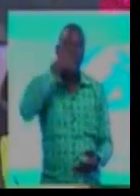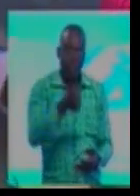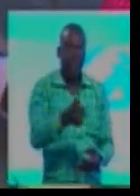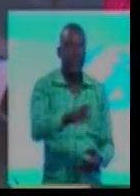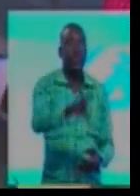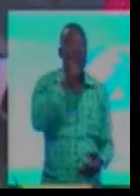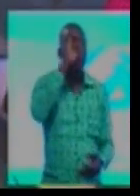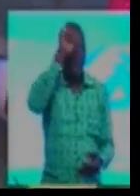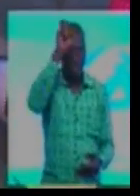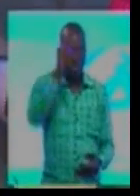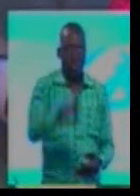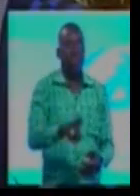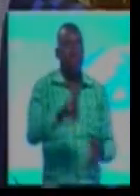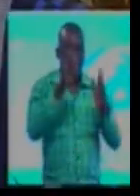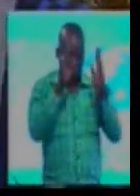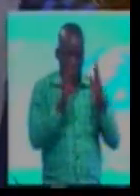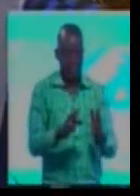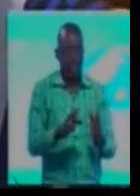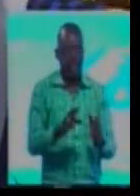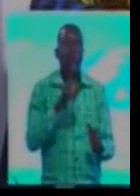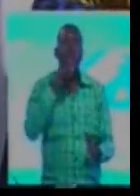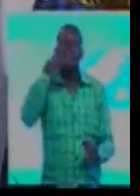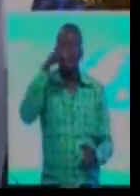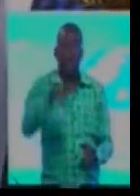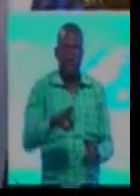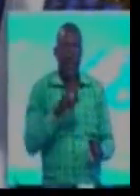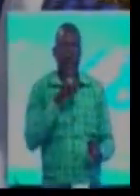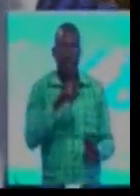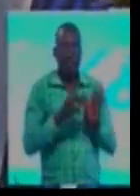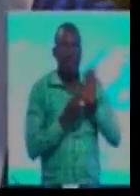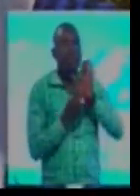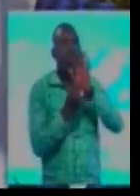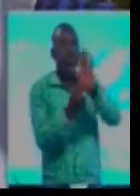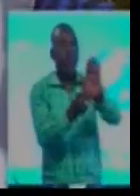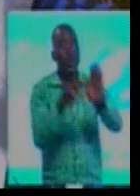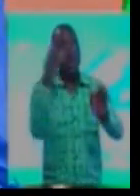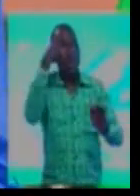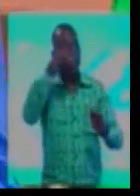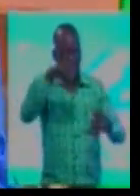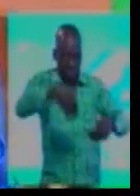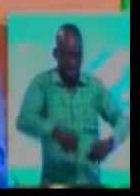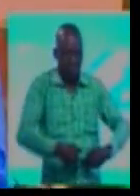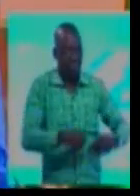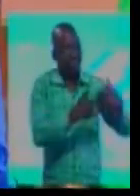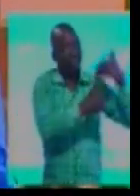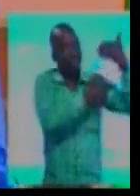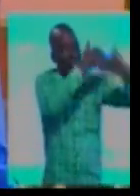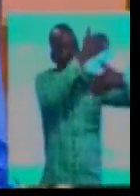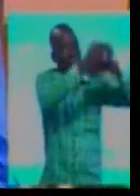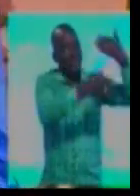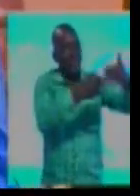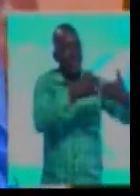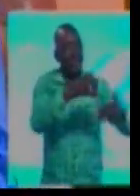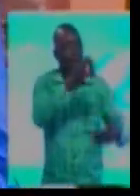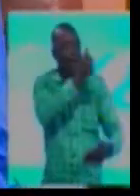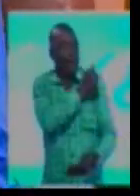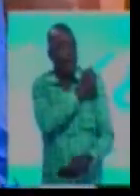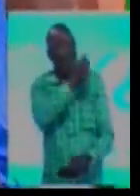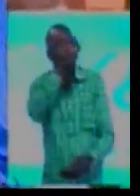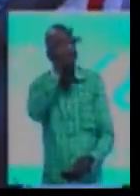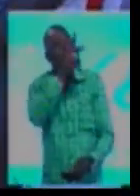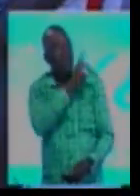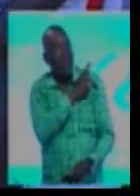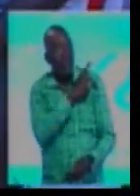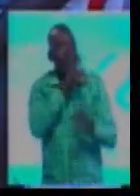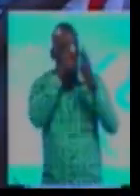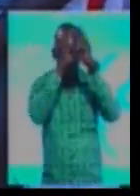retrouver commandeurs. Ils doivent être des modèles, ils doivent être des exemples pour la jeune génération. Occasion pour Lassane Kabouré de